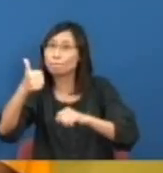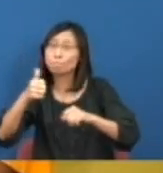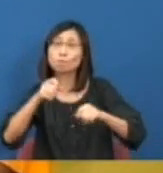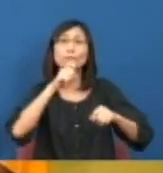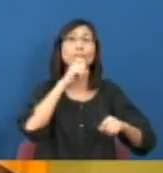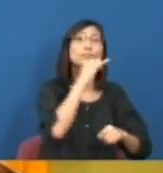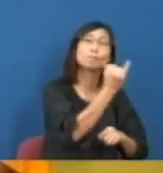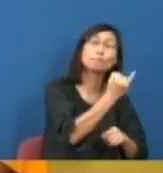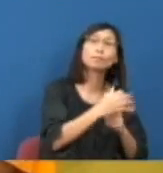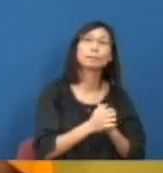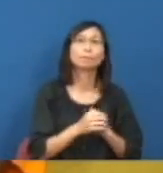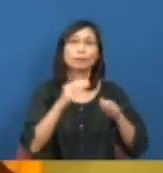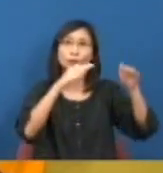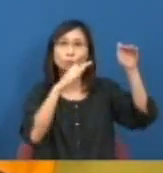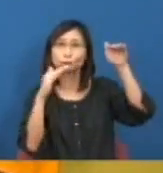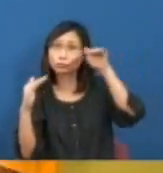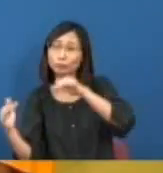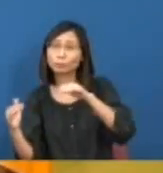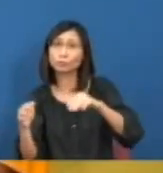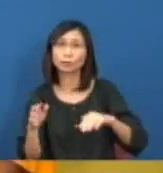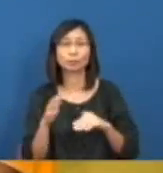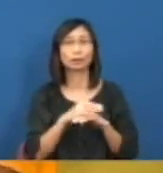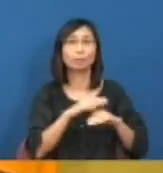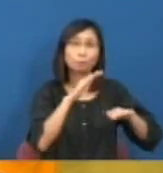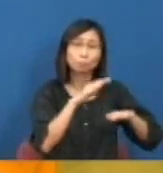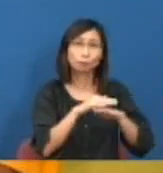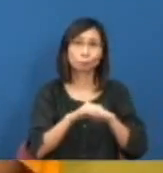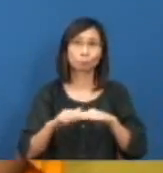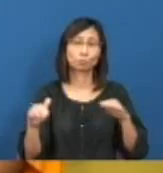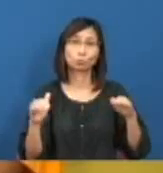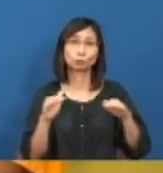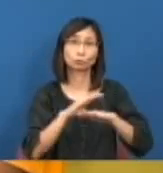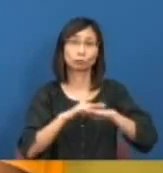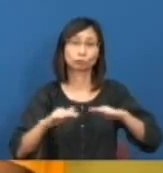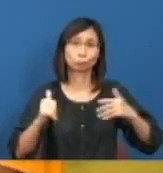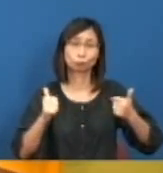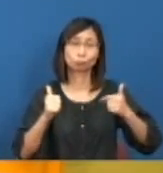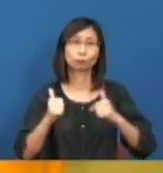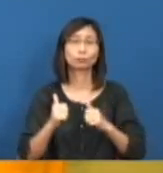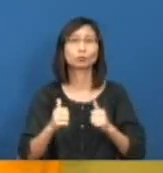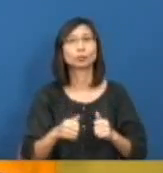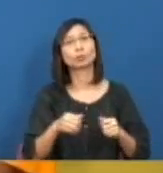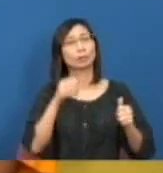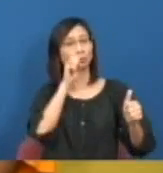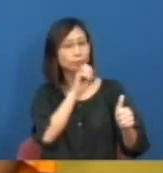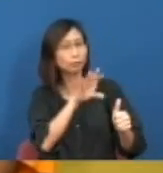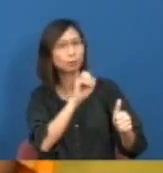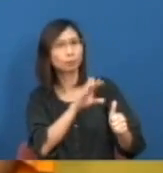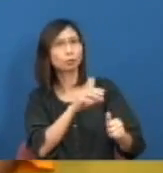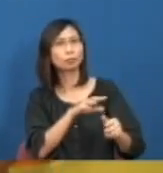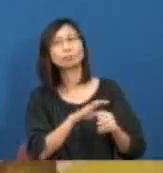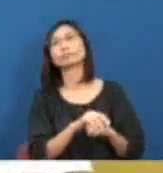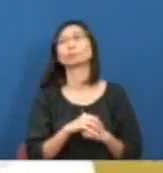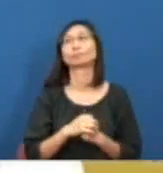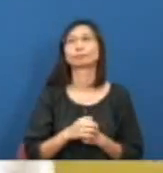而不是一邊倒去為了要維持一個猿人的形象而對他連批評批判。 其實那個